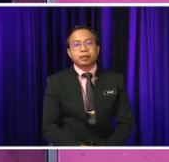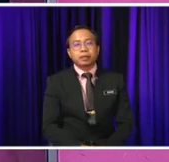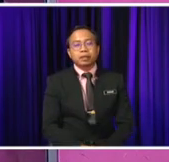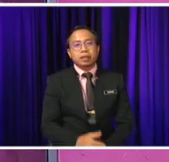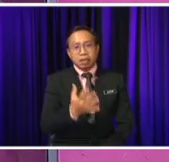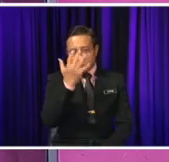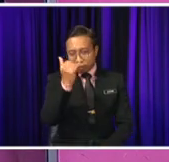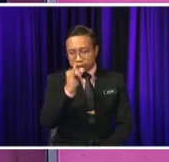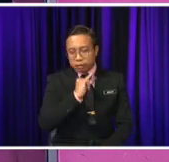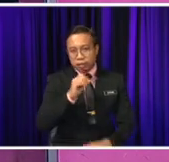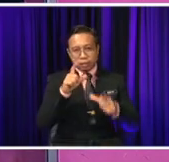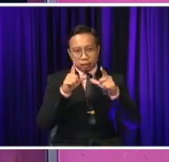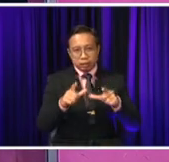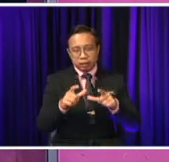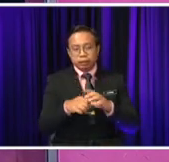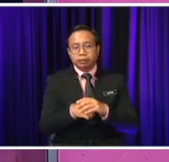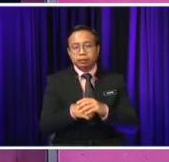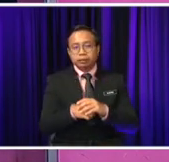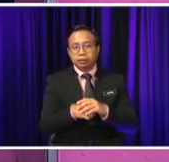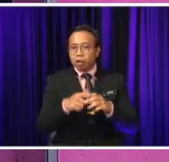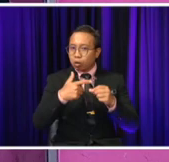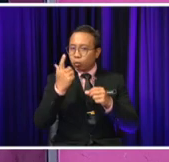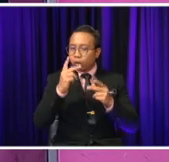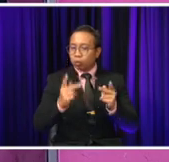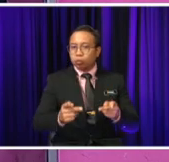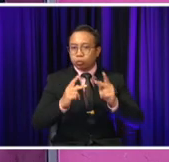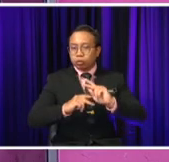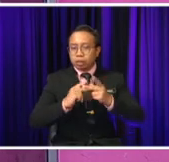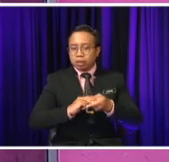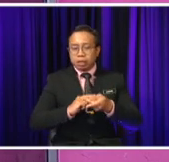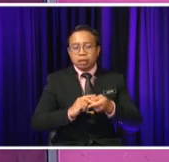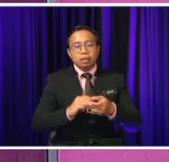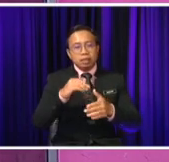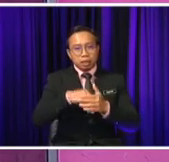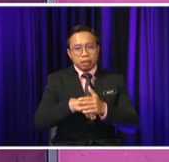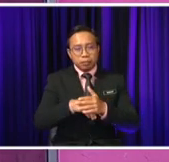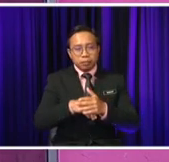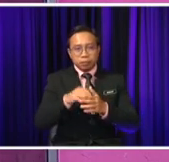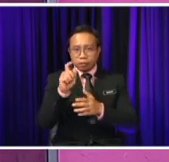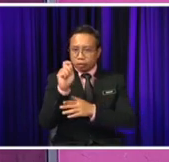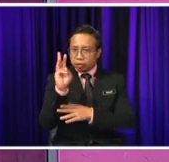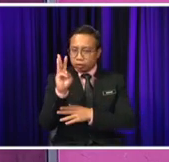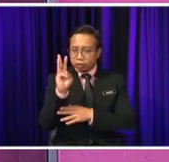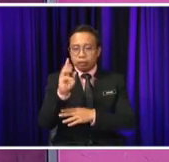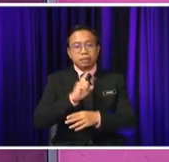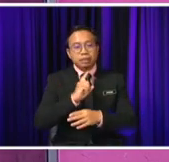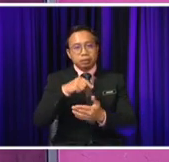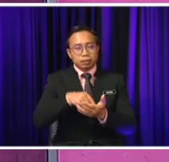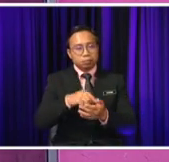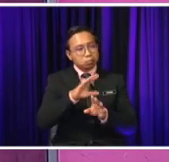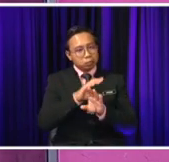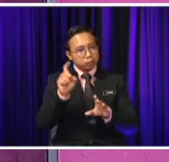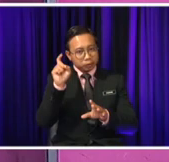Letakkan Saya menulis sebagai ide luar kota sebab dalam Islam dia tidak